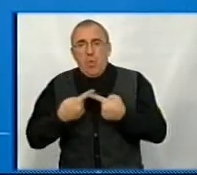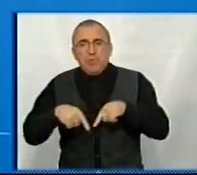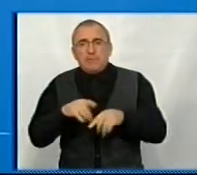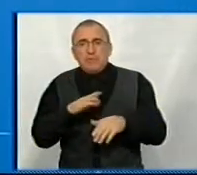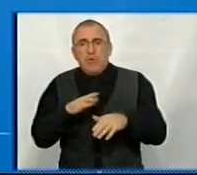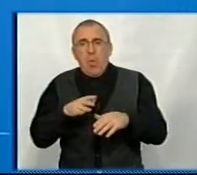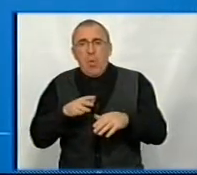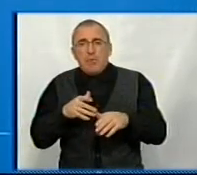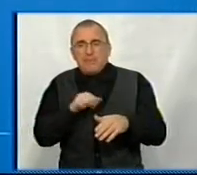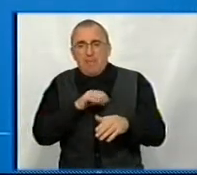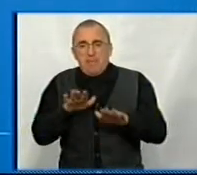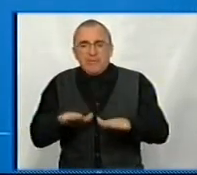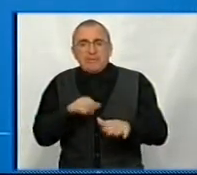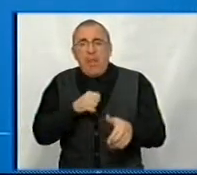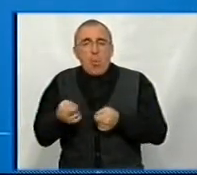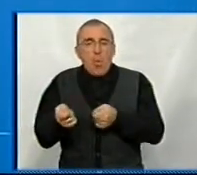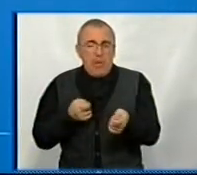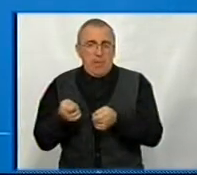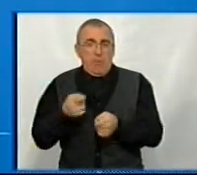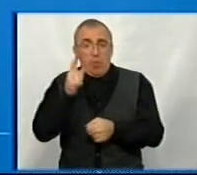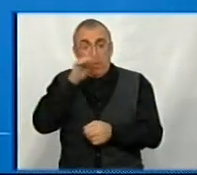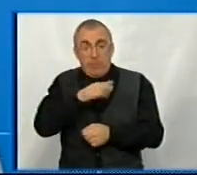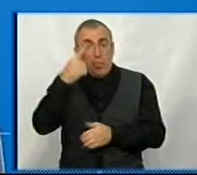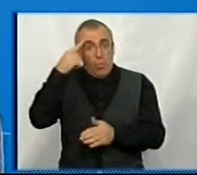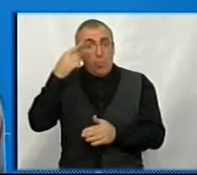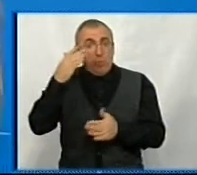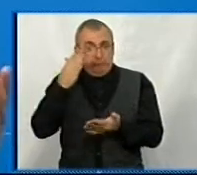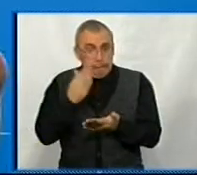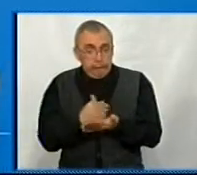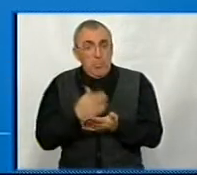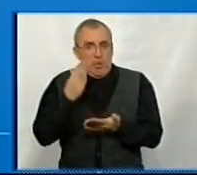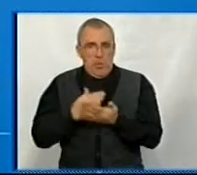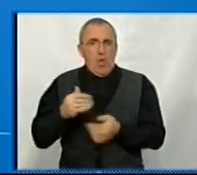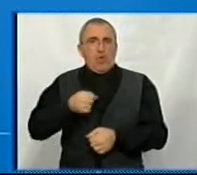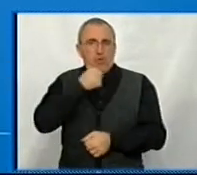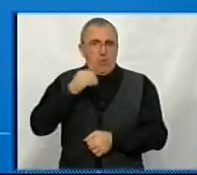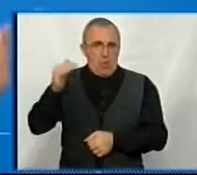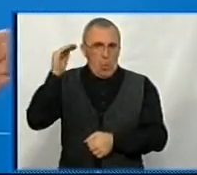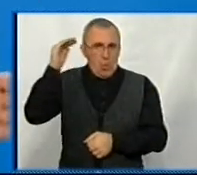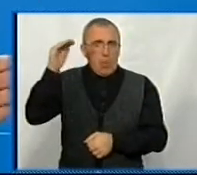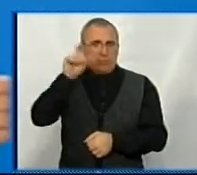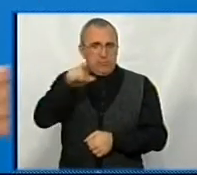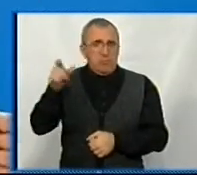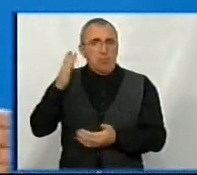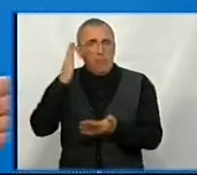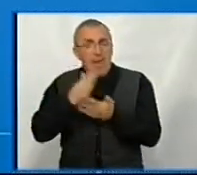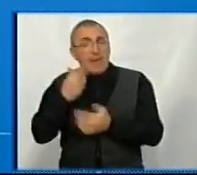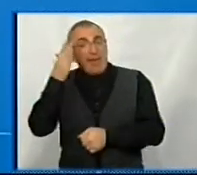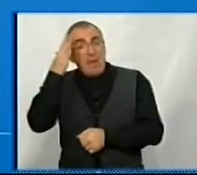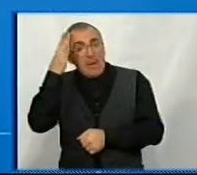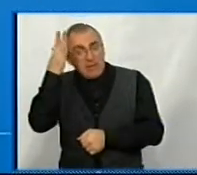місцевого самоврядування. Це дуже добре, що діти усвідомлені, що є дорослі, які мають на меті,